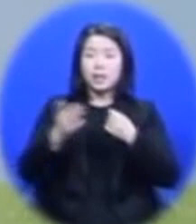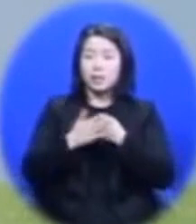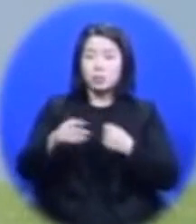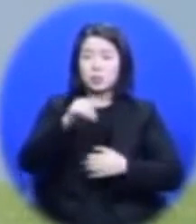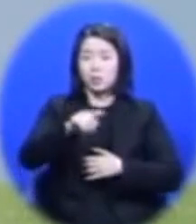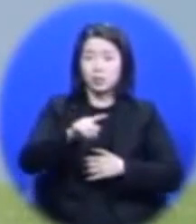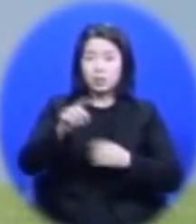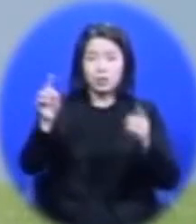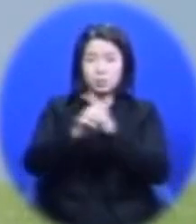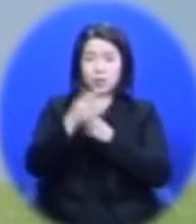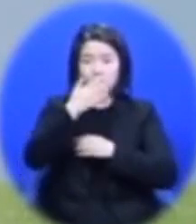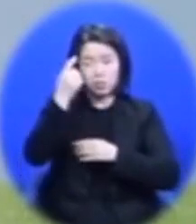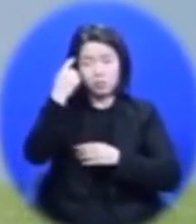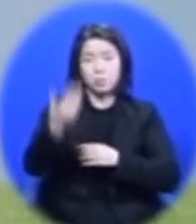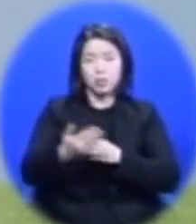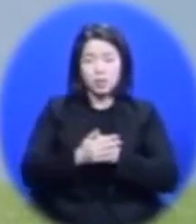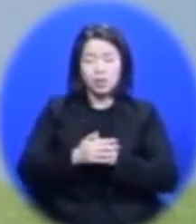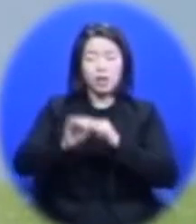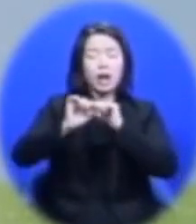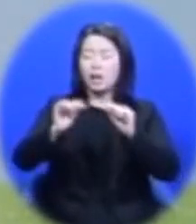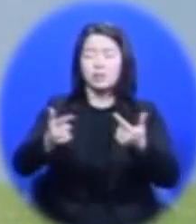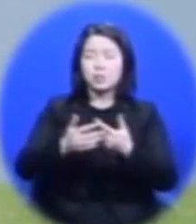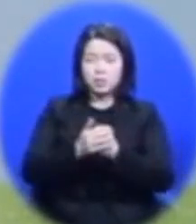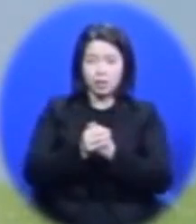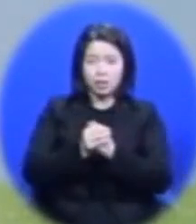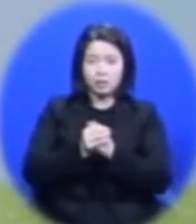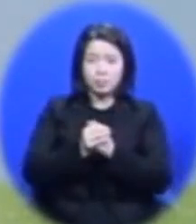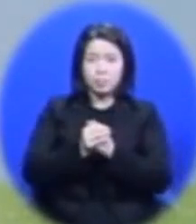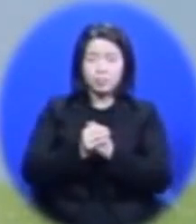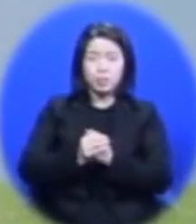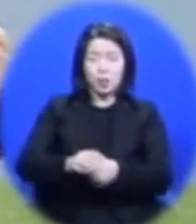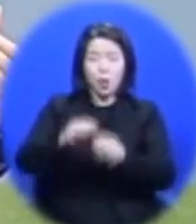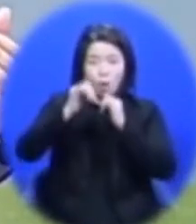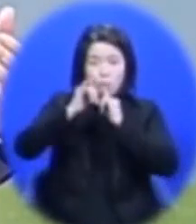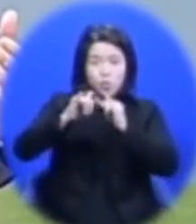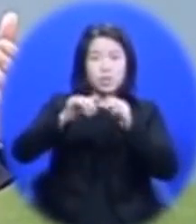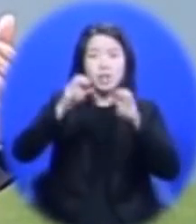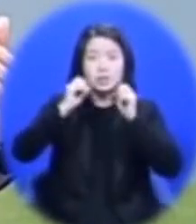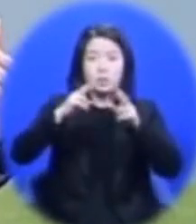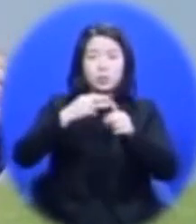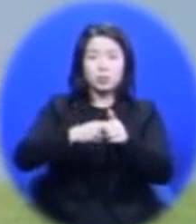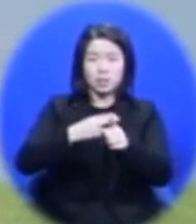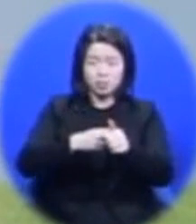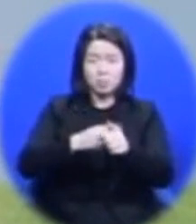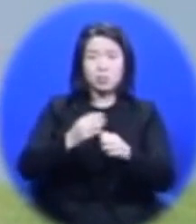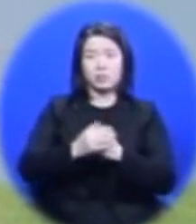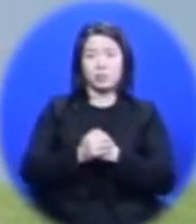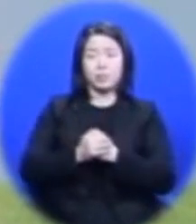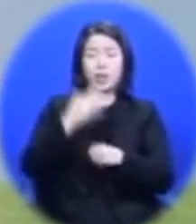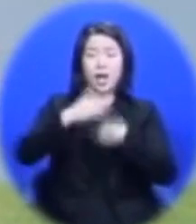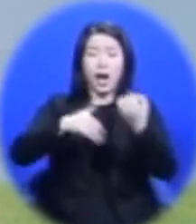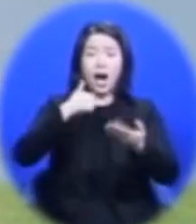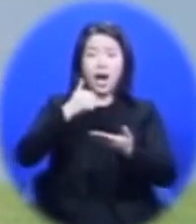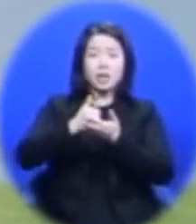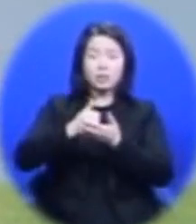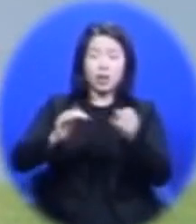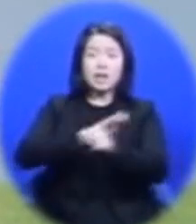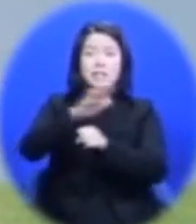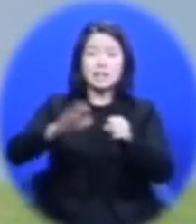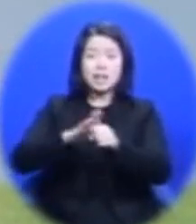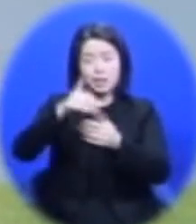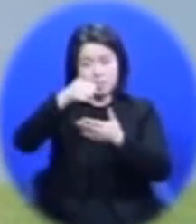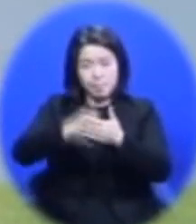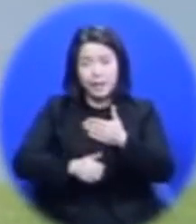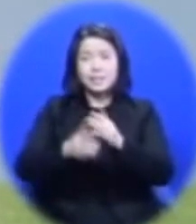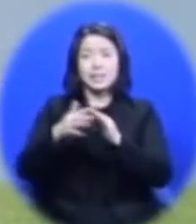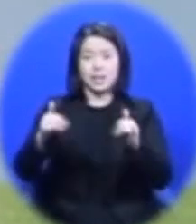됐겠습니까? 그렇지 않습니다. 위대한 선교사님은 하나님과 사랑에 빠진